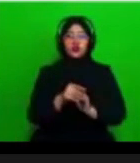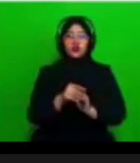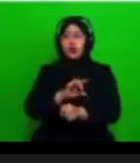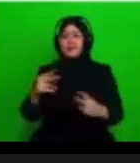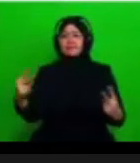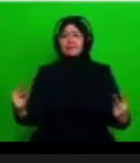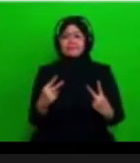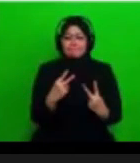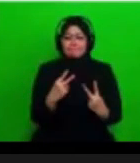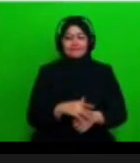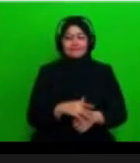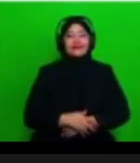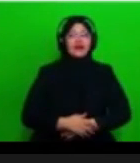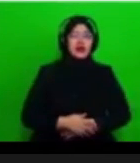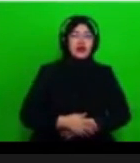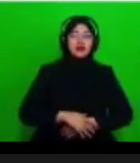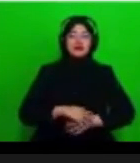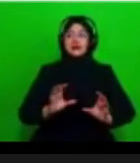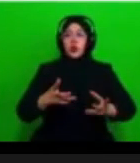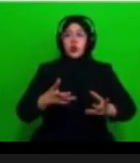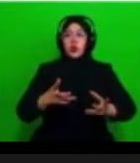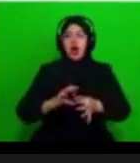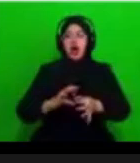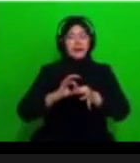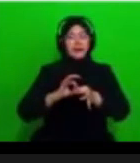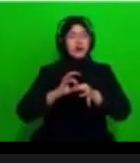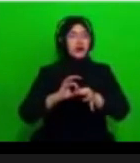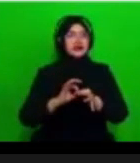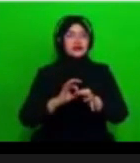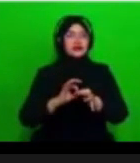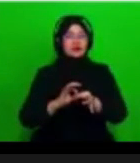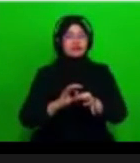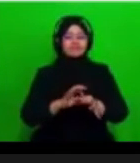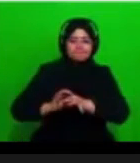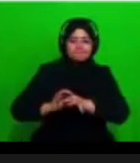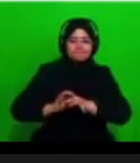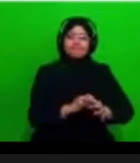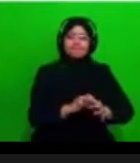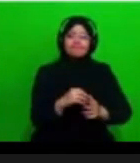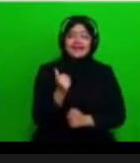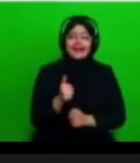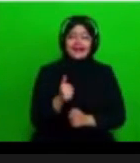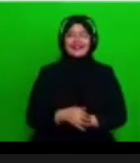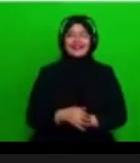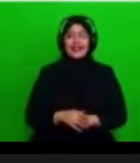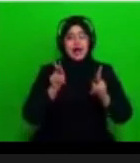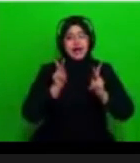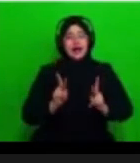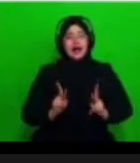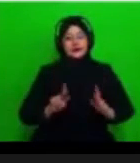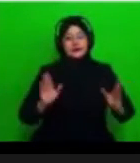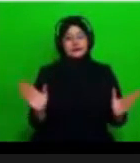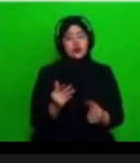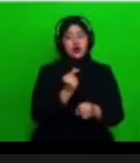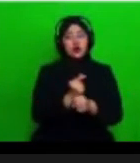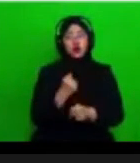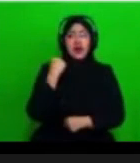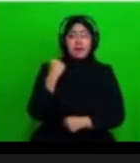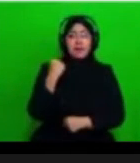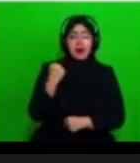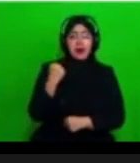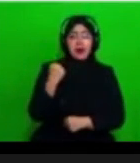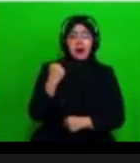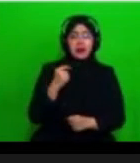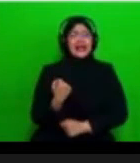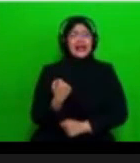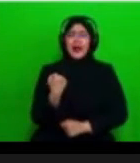yang positif, ruang kolaborasi antar guru dan lain-lain. Jadi gurunya itu kita ciptakan hebat, tapi jangan hebat